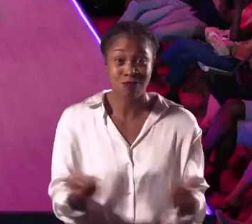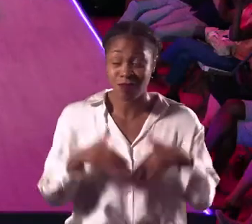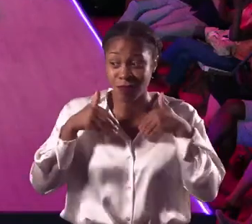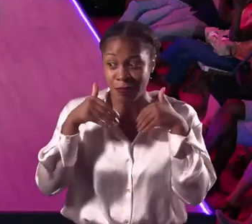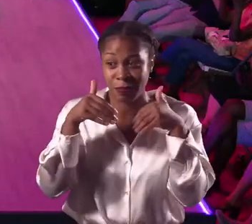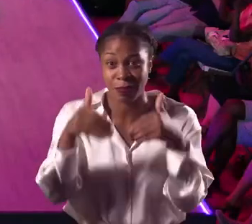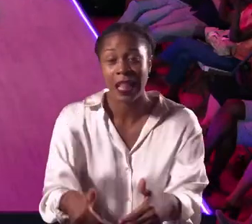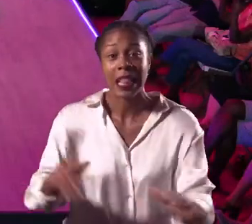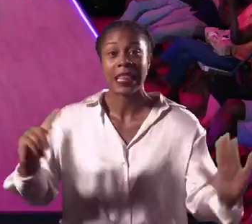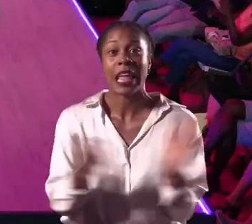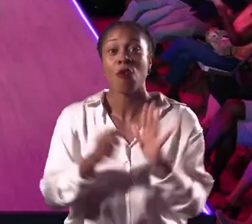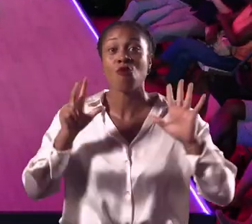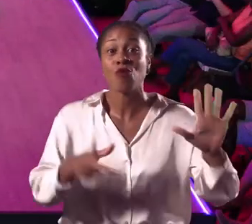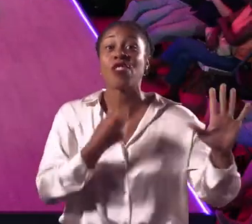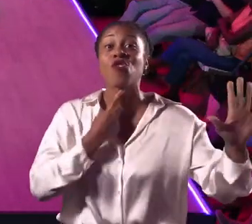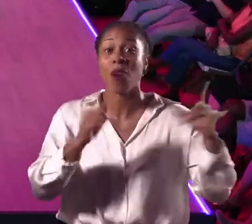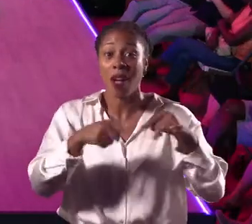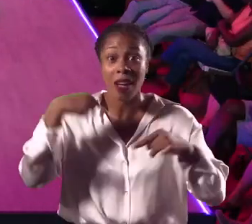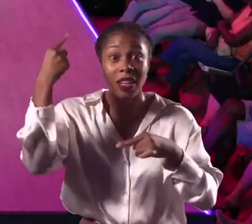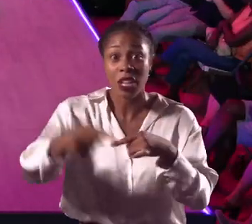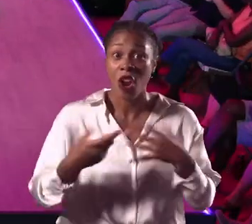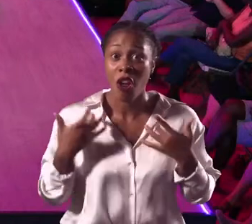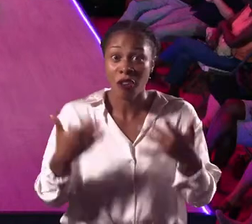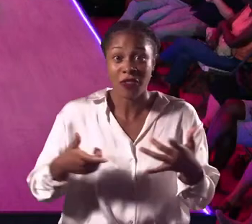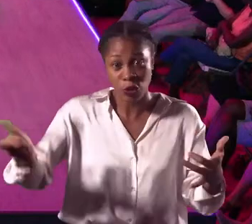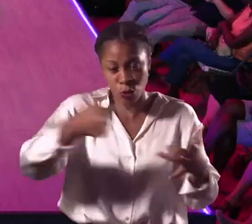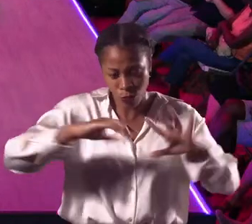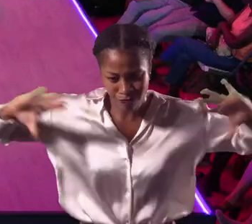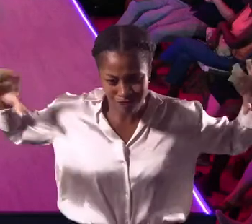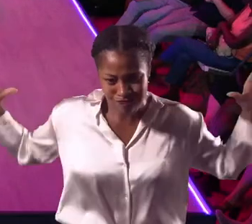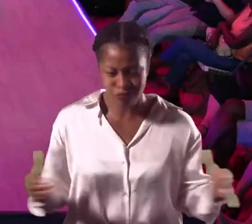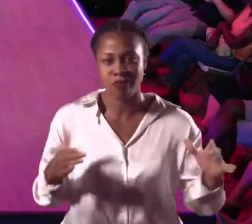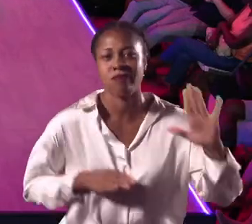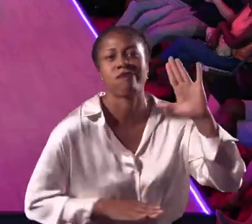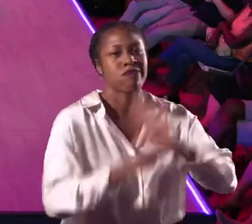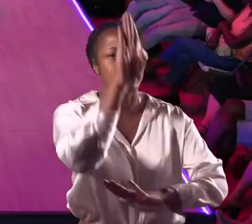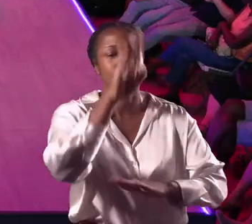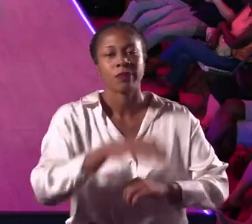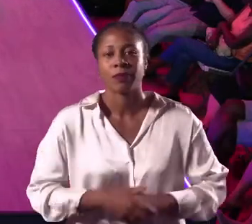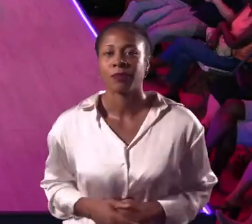s'assurer que le 8 juin prochain, nous soyons le plus nombreux possible.